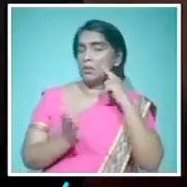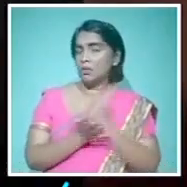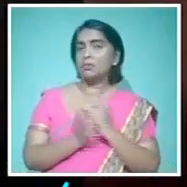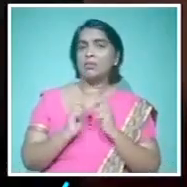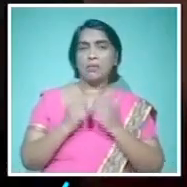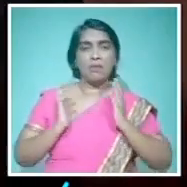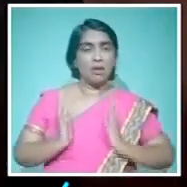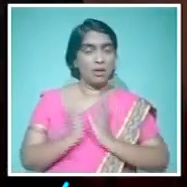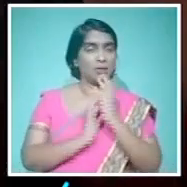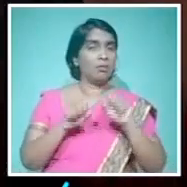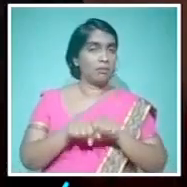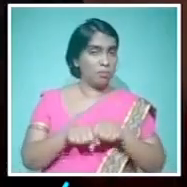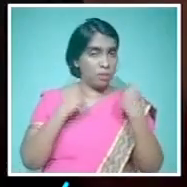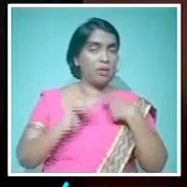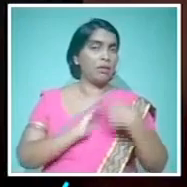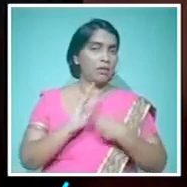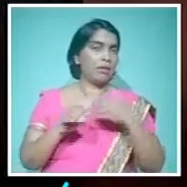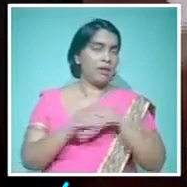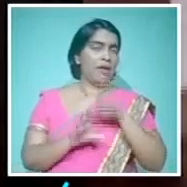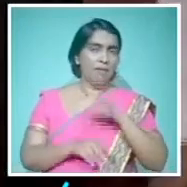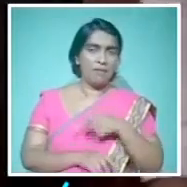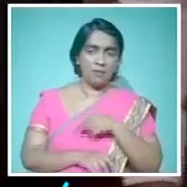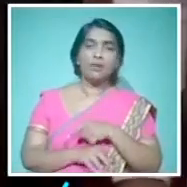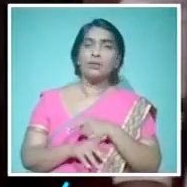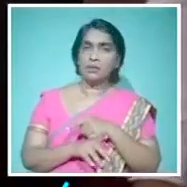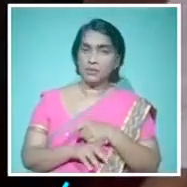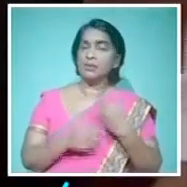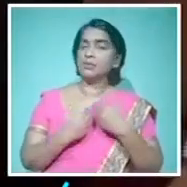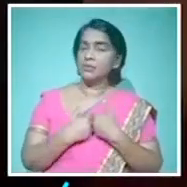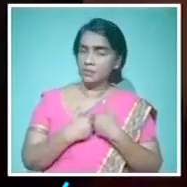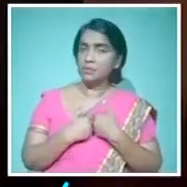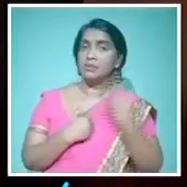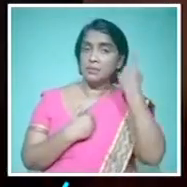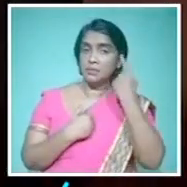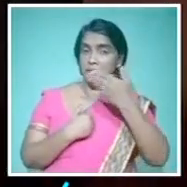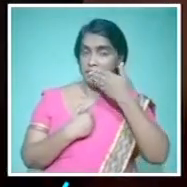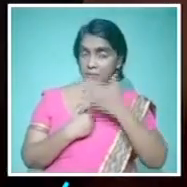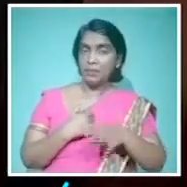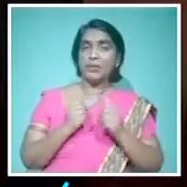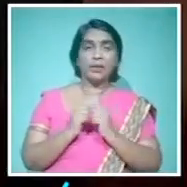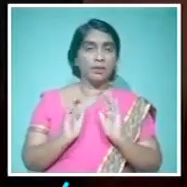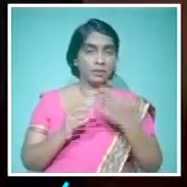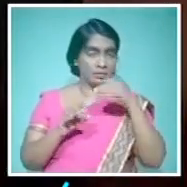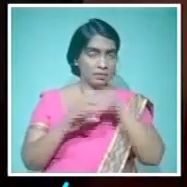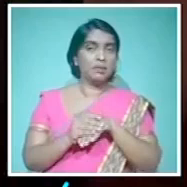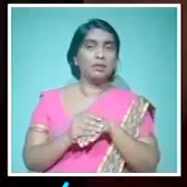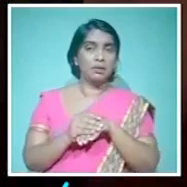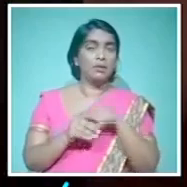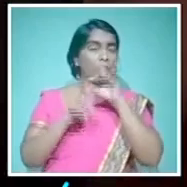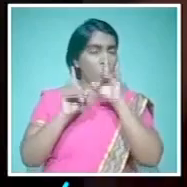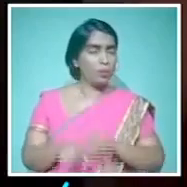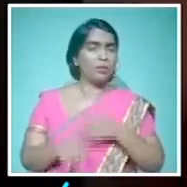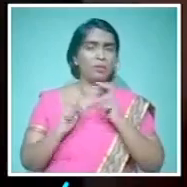මානව හිමිකම් උල්ලංඝනය වීමක් මේ රට තුළ සිද්ධ වෙනවා. ඒකෙත් අපි උගතුන් බුද්ධිමතුන් බිහි කරන තැන මේ